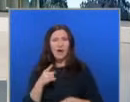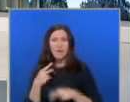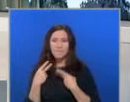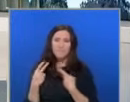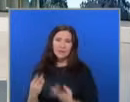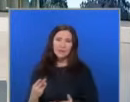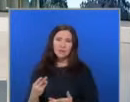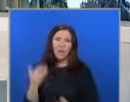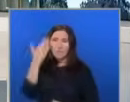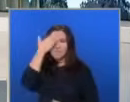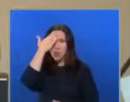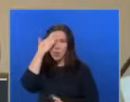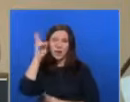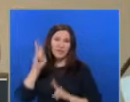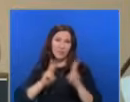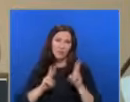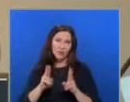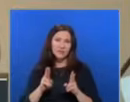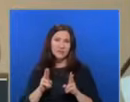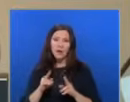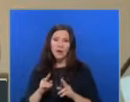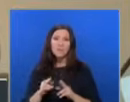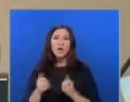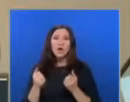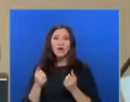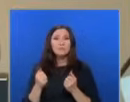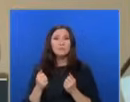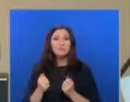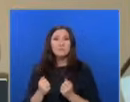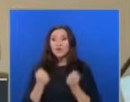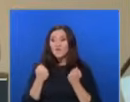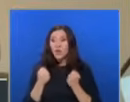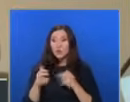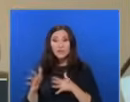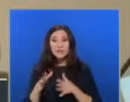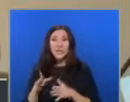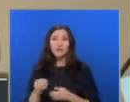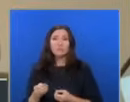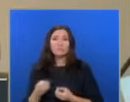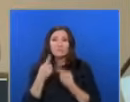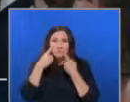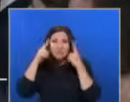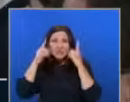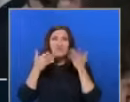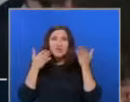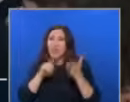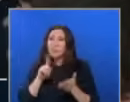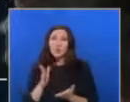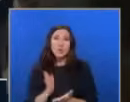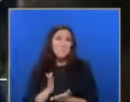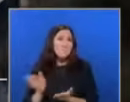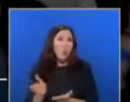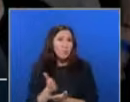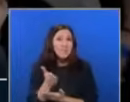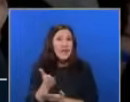признак на болна демокрация. Вота на населението е свещен. Той не може да бъде подминаван. Иванка